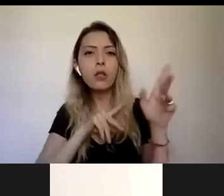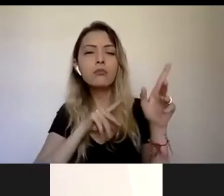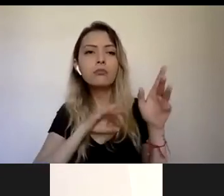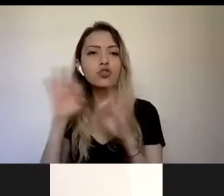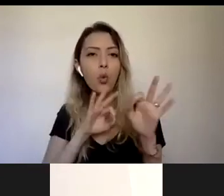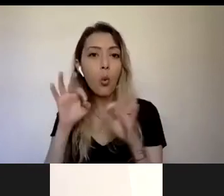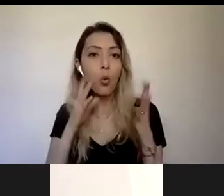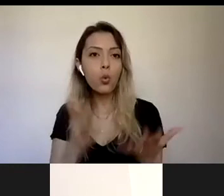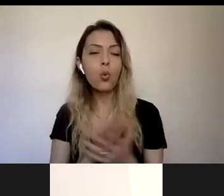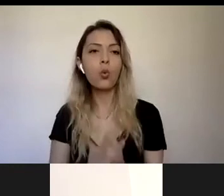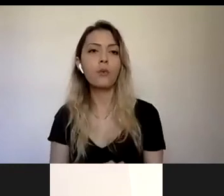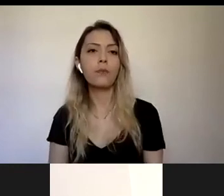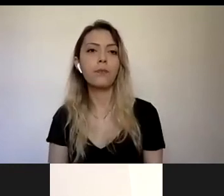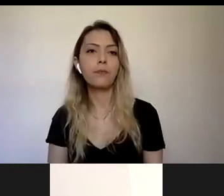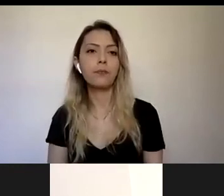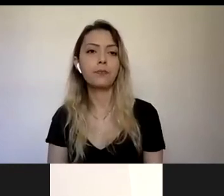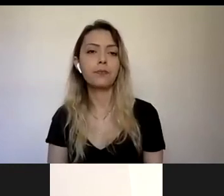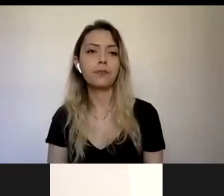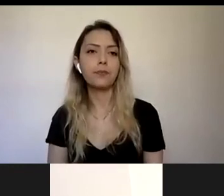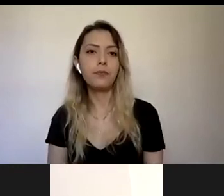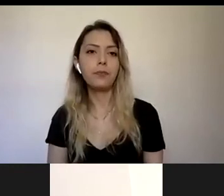kadına karşı şiddet üzerinden bir örnek verirsek,